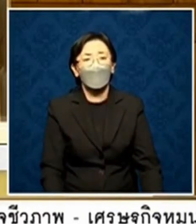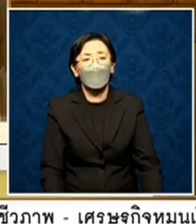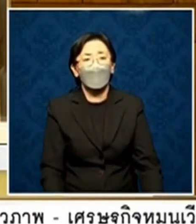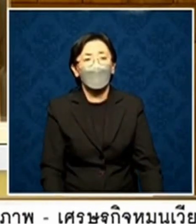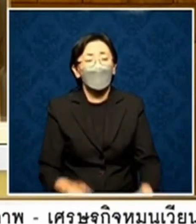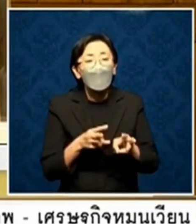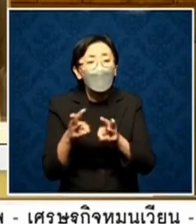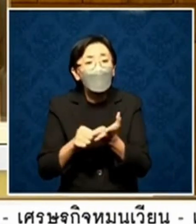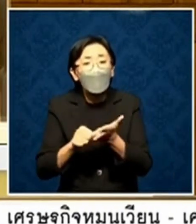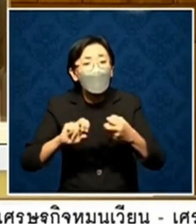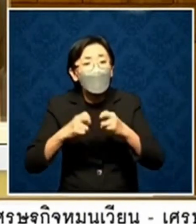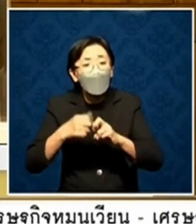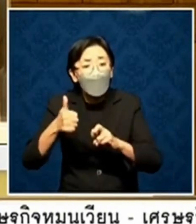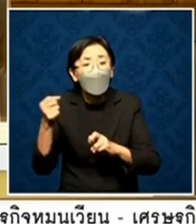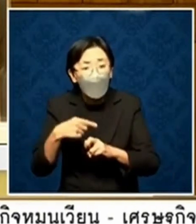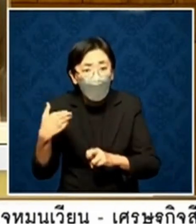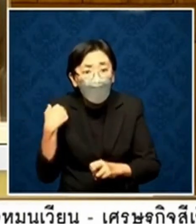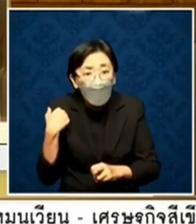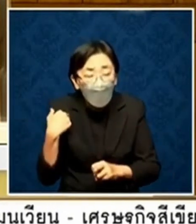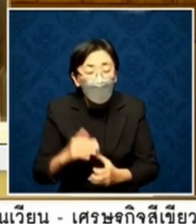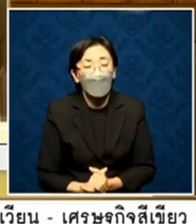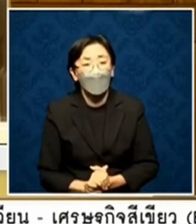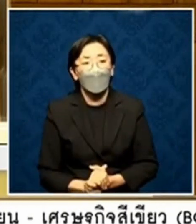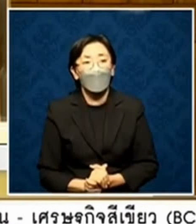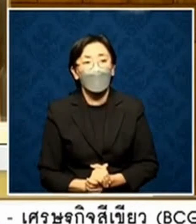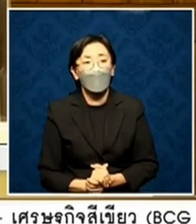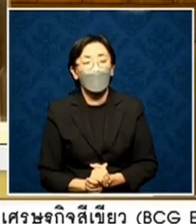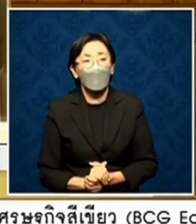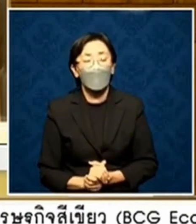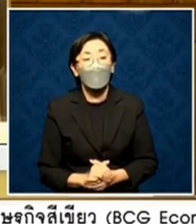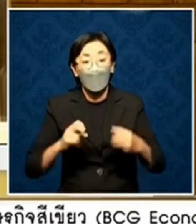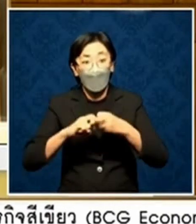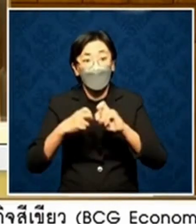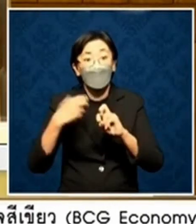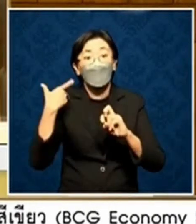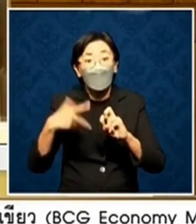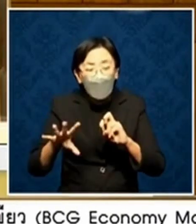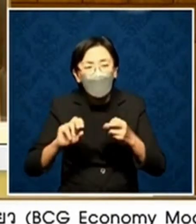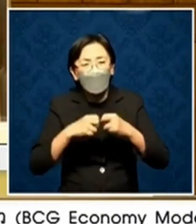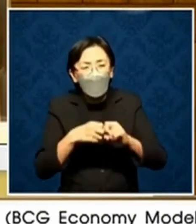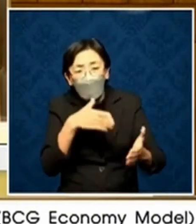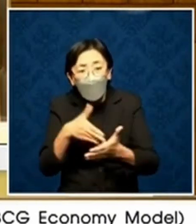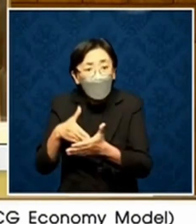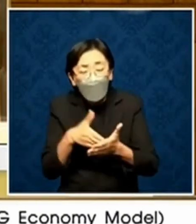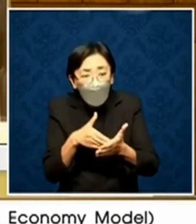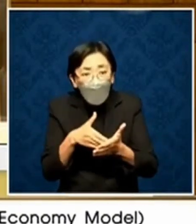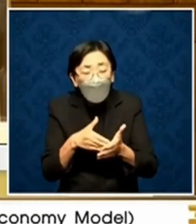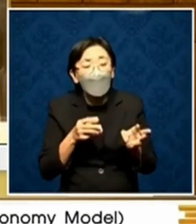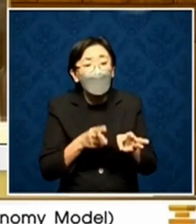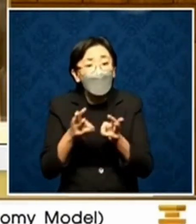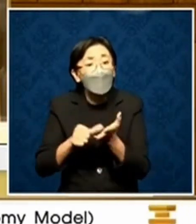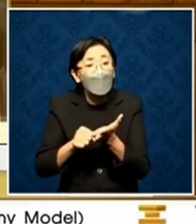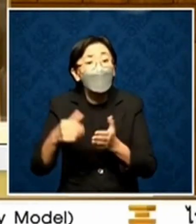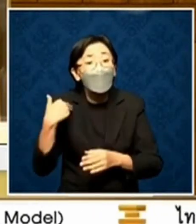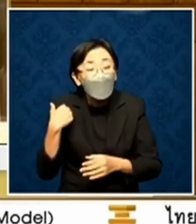ท่านมีวิธีการแก้ปัญหาที่ดีกว่านี้อีกไหมเรื่องที่มันเกิดขึ้นมาแล้วเรื่องที่เป็นปัญหาอุปสรรคท่านมีวิธีการที่ดีกว่านี้อีกไหมตาม